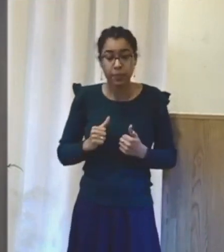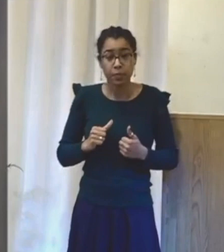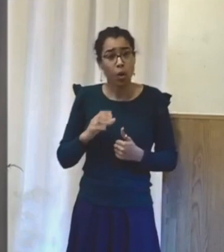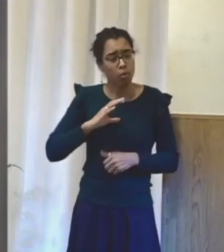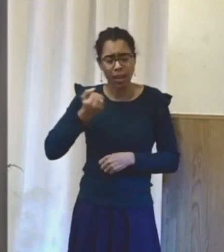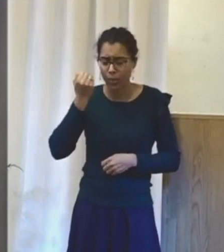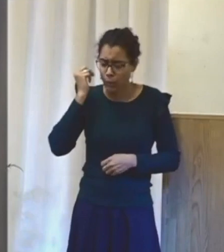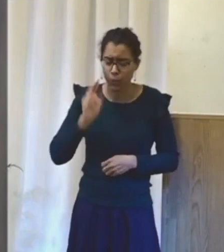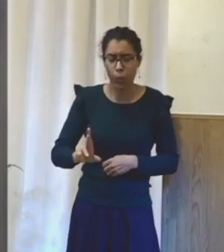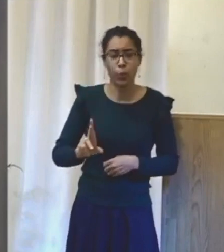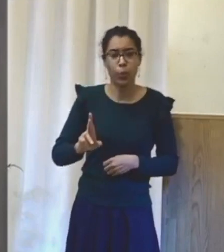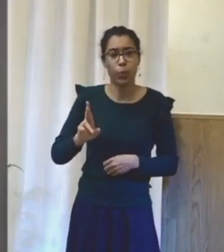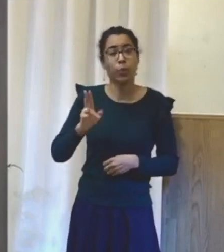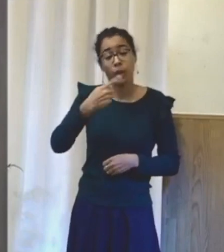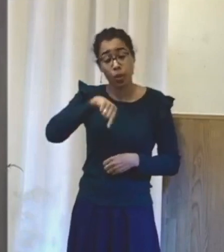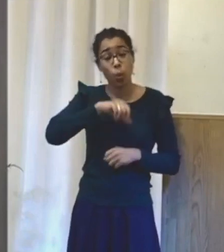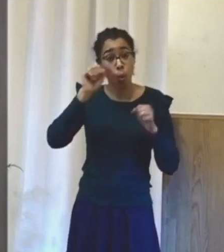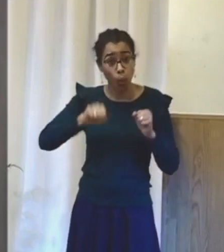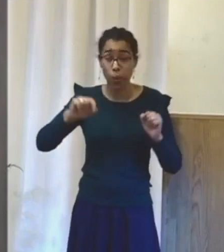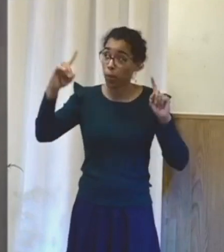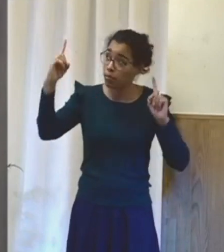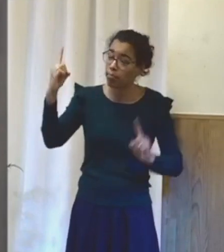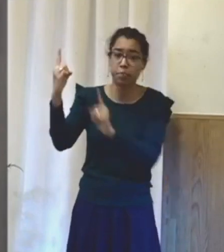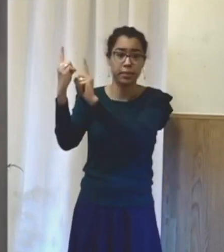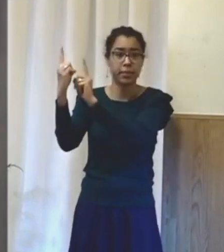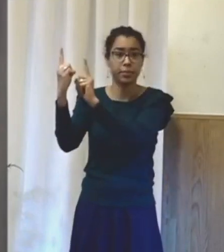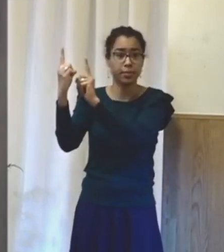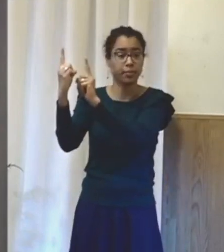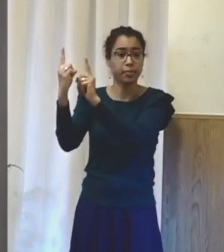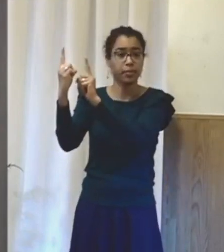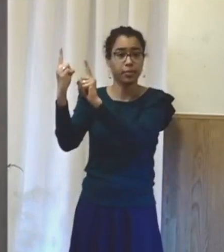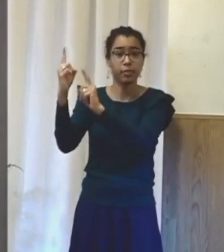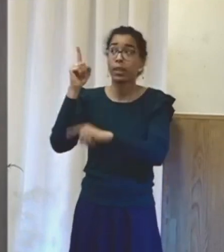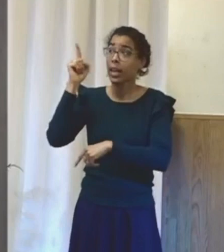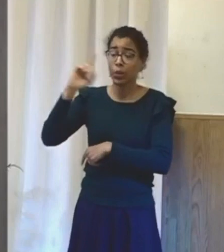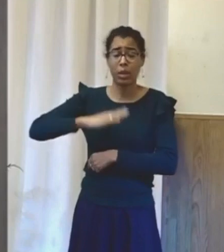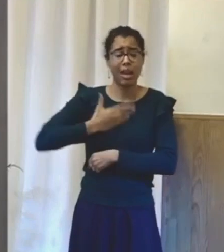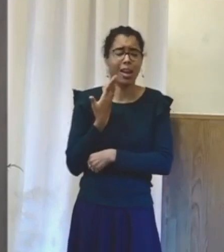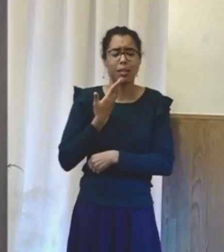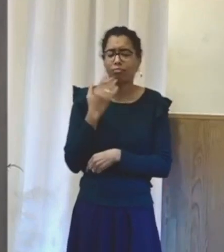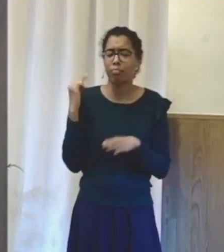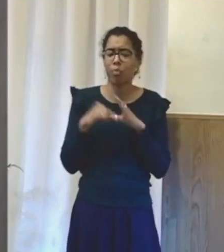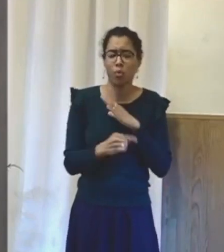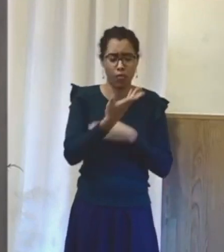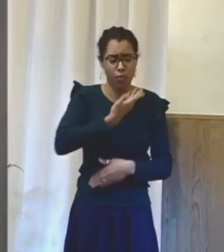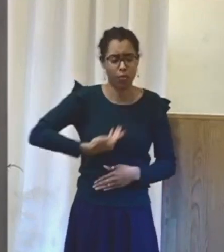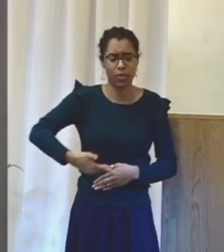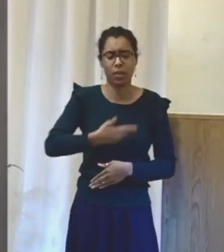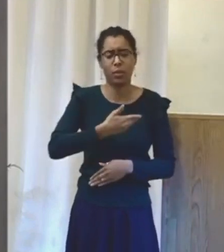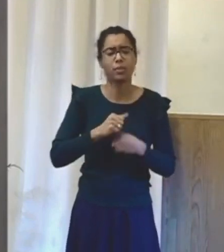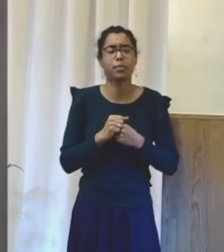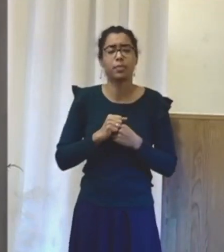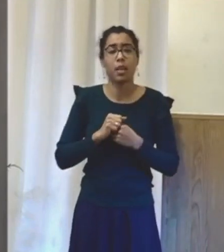cette assurance que nous pouvons nous approcher de lui. Et il nous aime profondément. Il